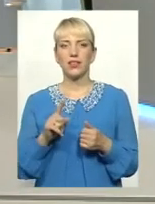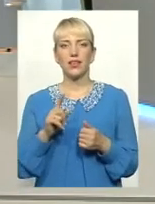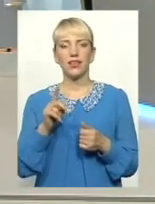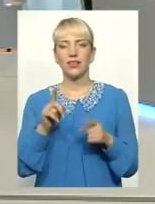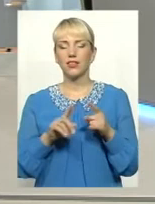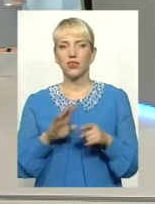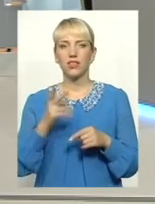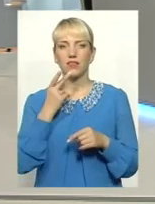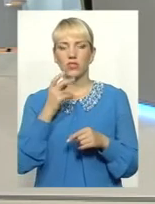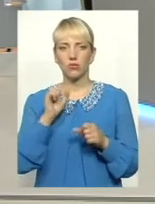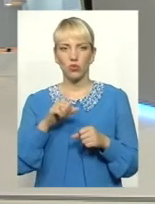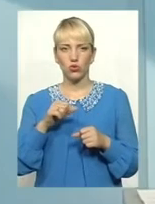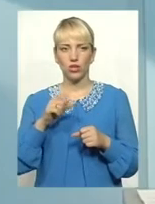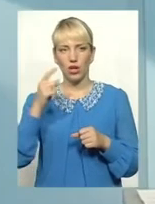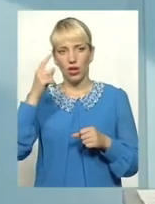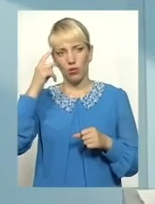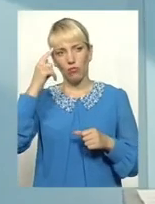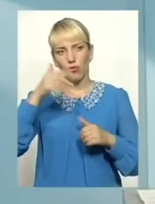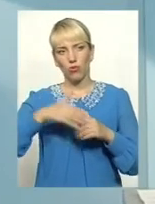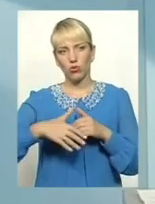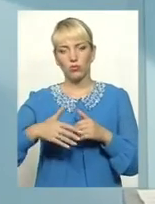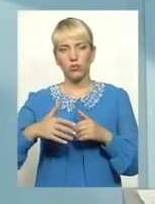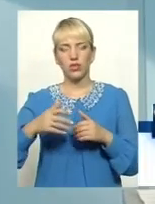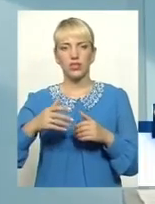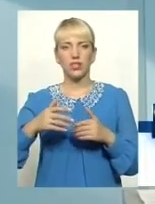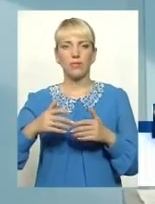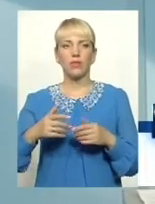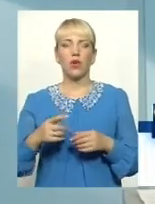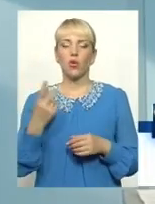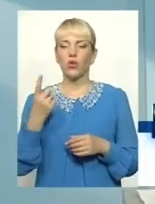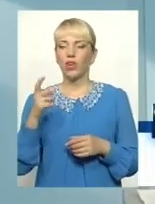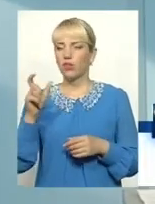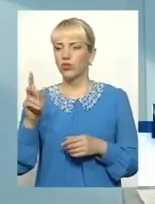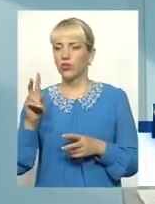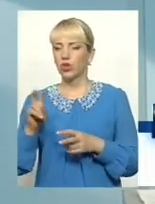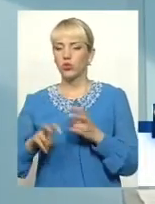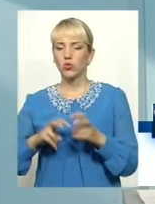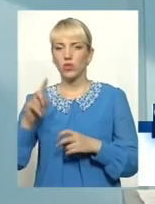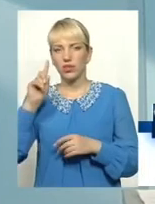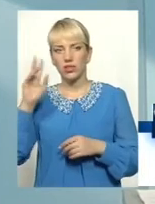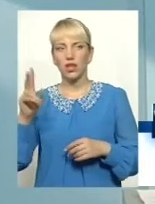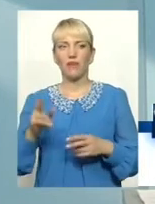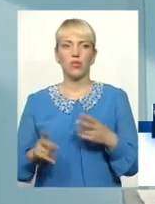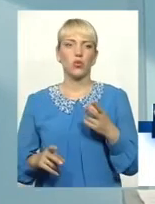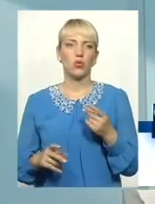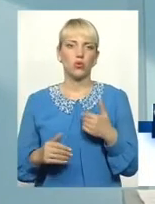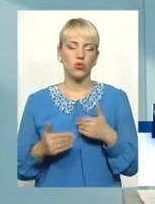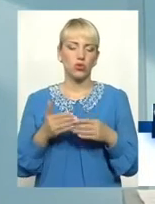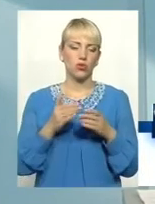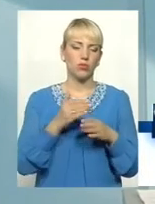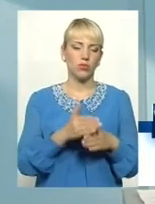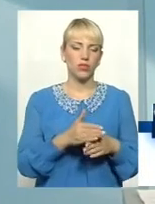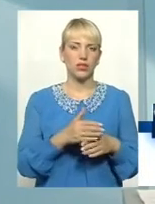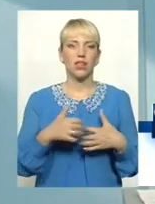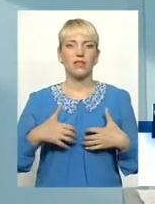можуть порозумітися між собою. Це люди, один хоче слави, другий хоче дійсно допомогти тваринам, третій хоче